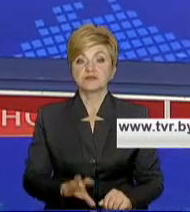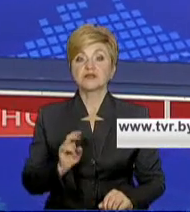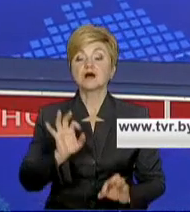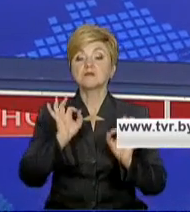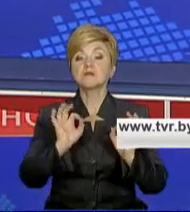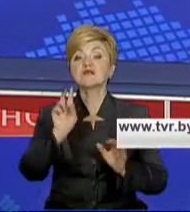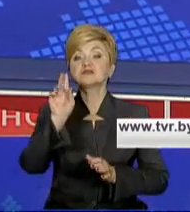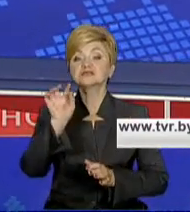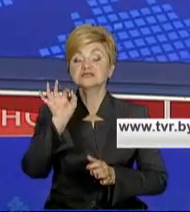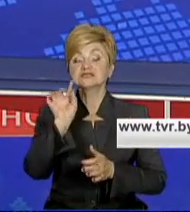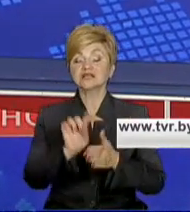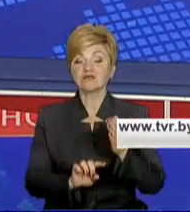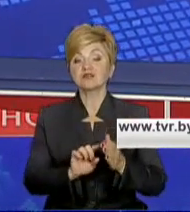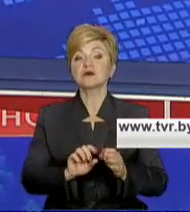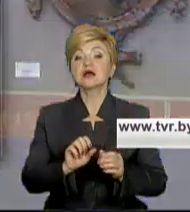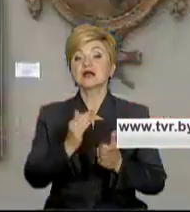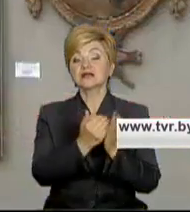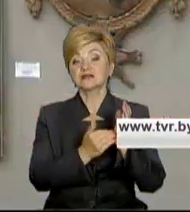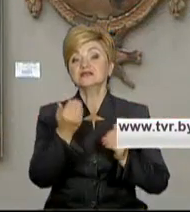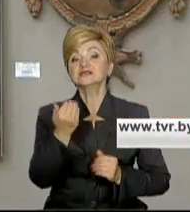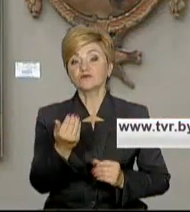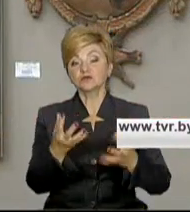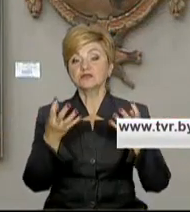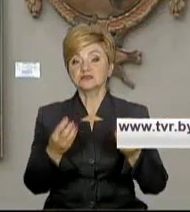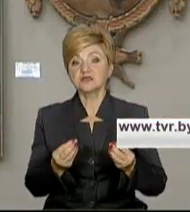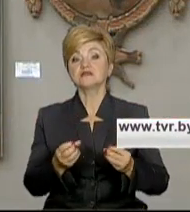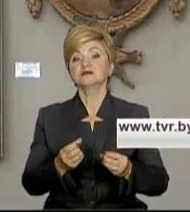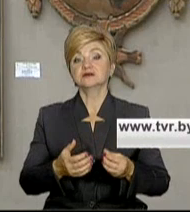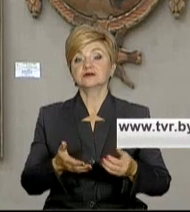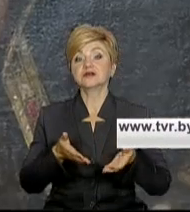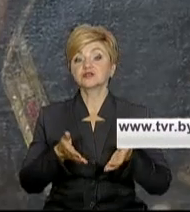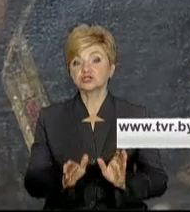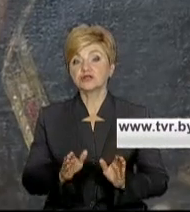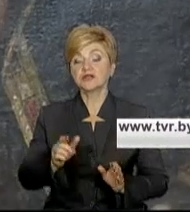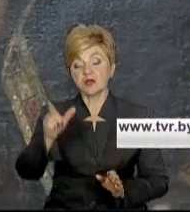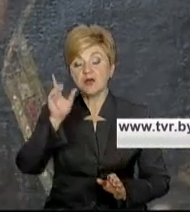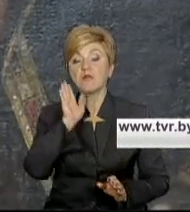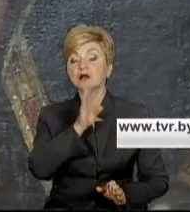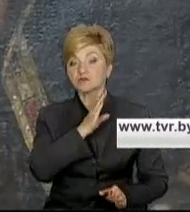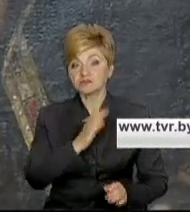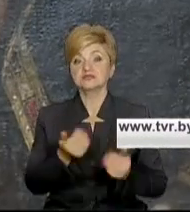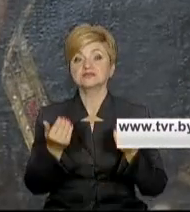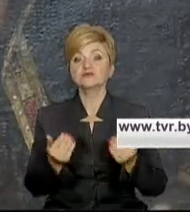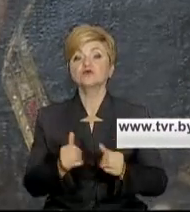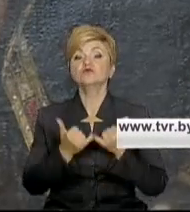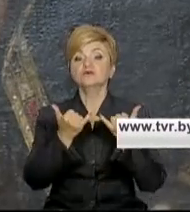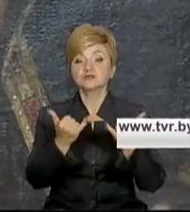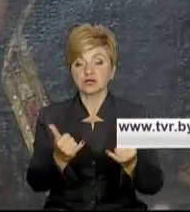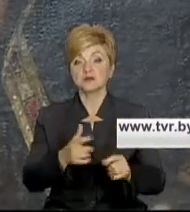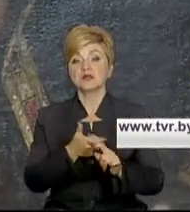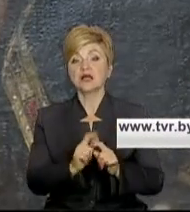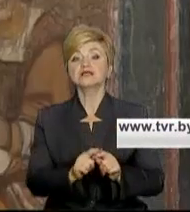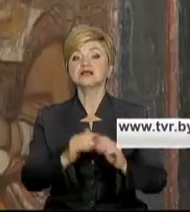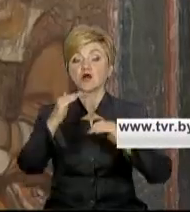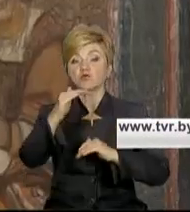На православном календаре сегодня праздник Рождество Пресвятой Богородицы. Образ Девы Марии – самый почитаемый в христианстве. Чудотворные образа